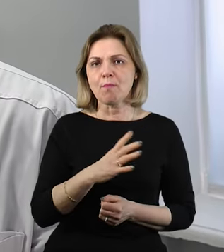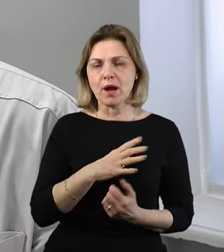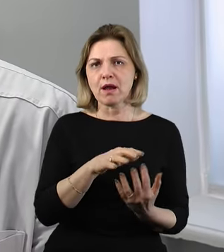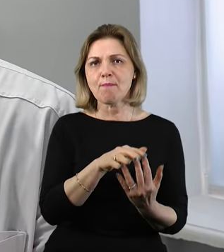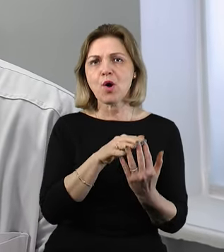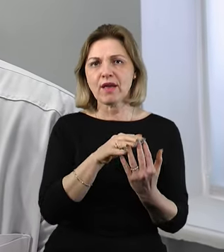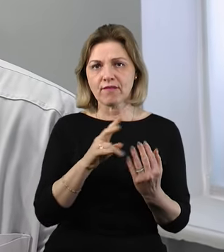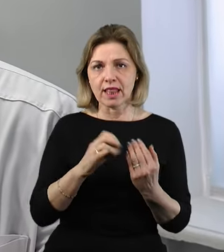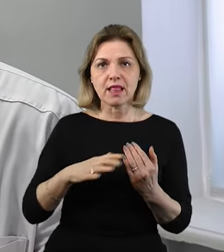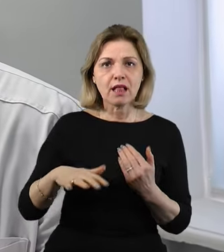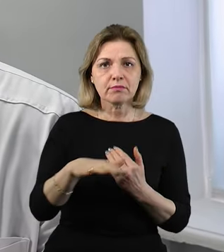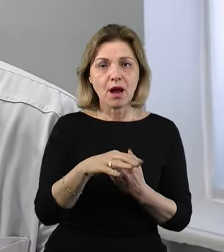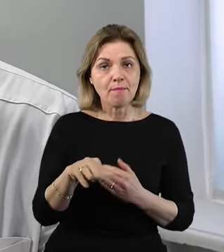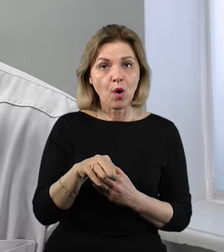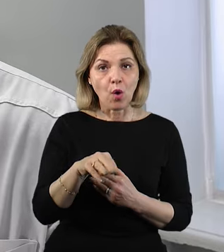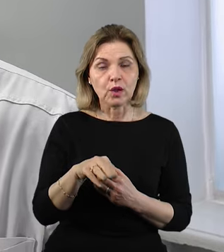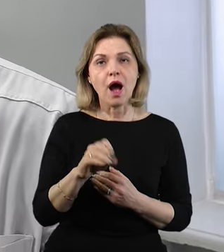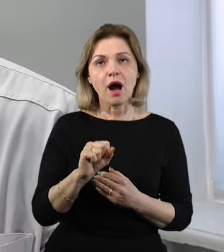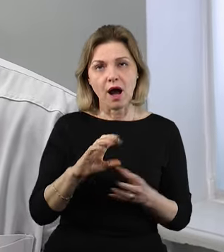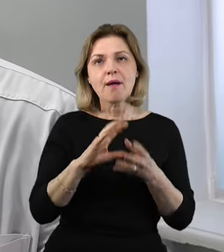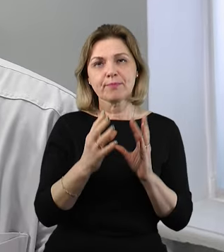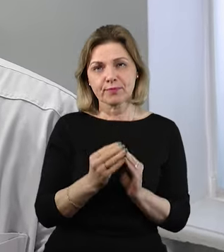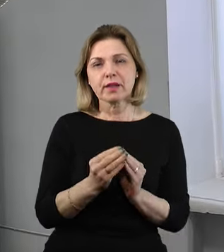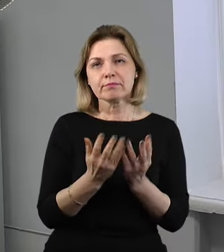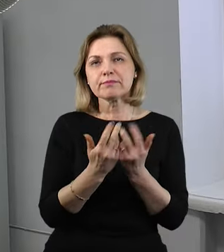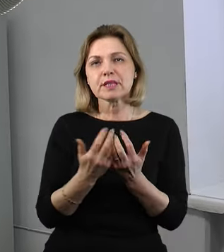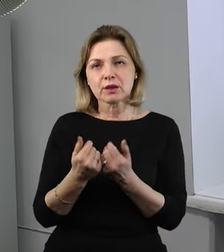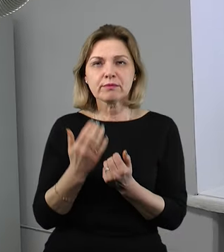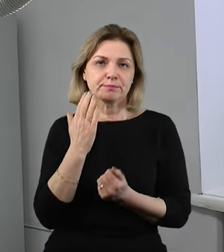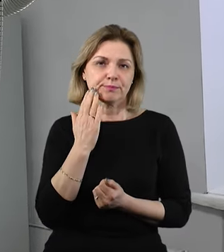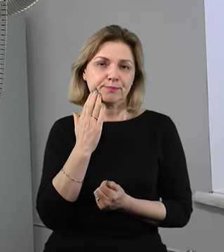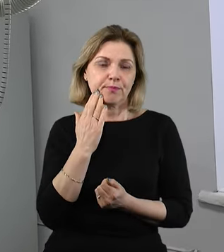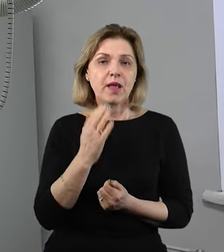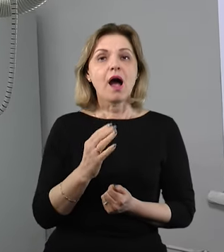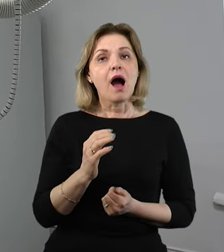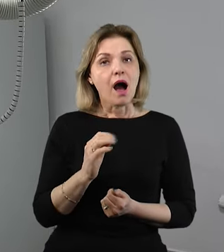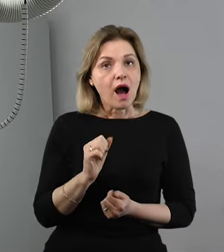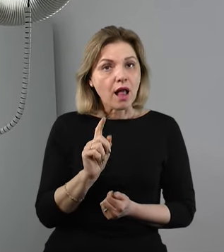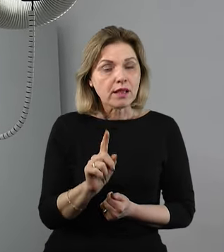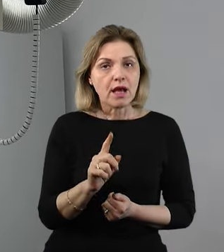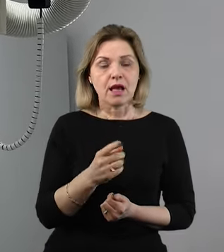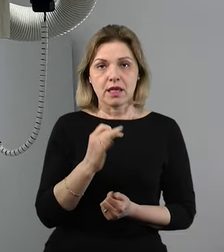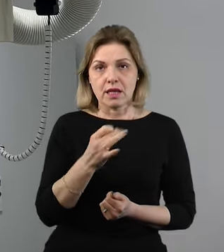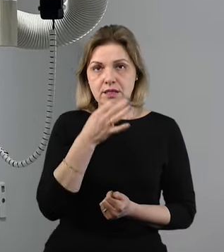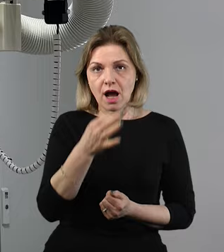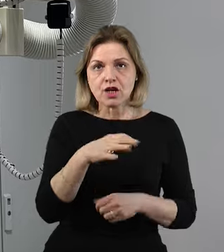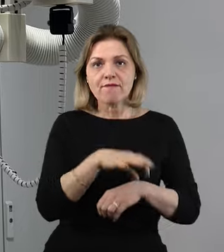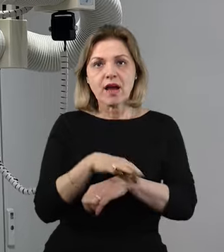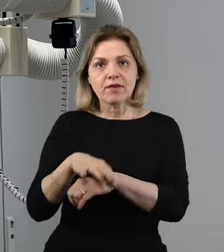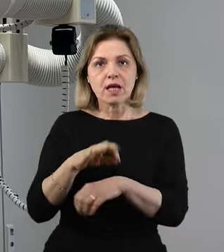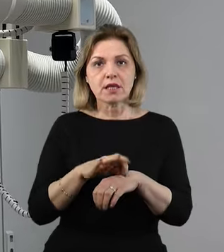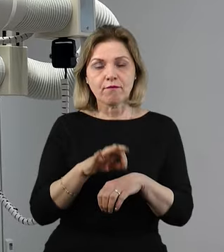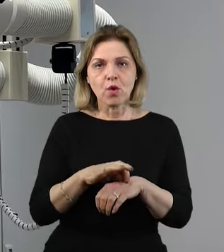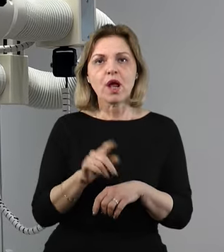активні бойові дії на території Миколаївщини, тому, в принципі, статистично не враховуємо. Але я і скажу, і виявляємость